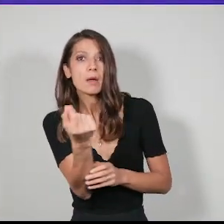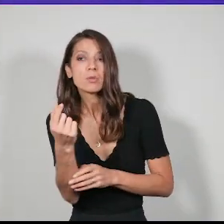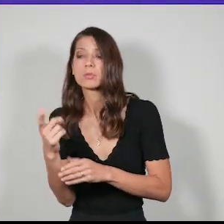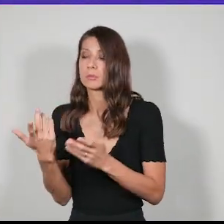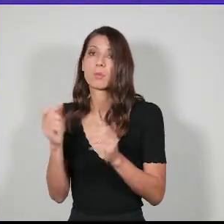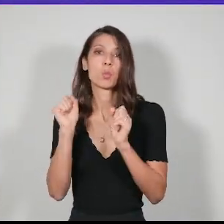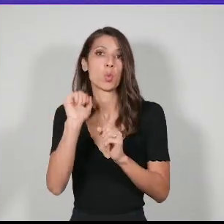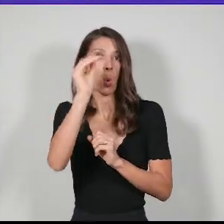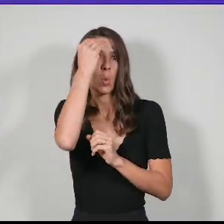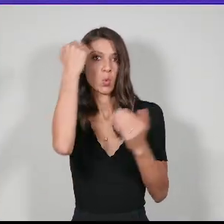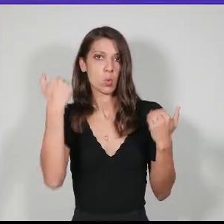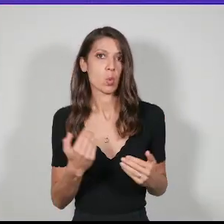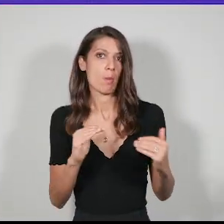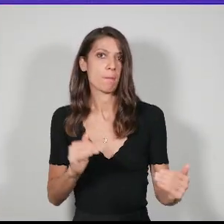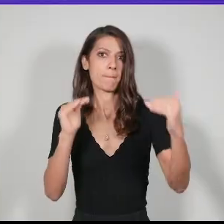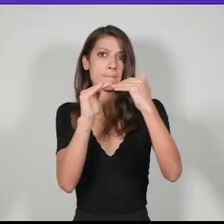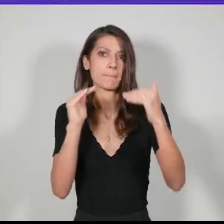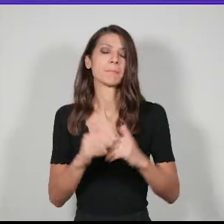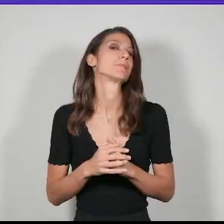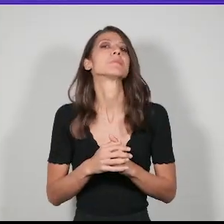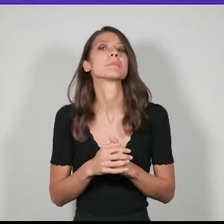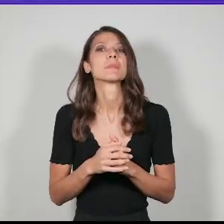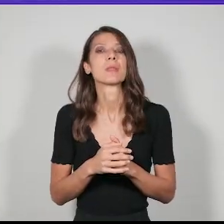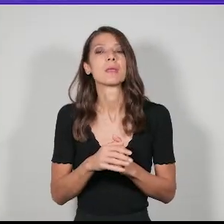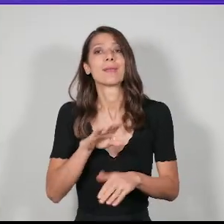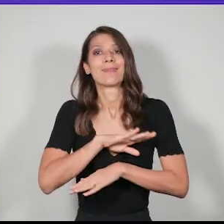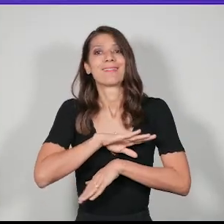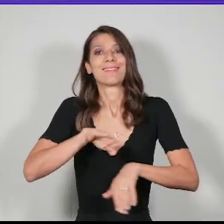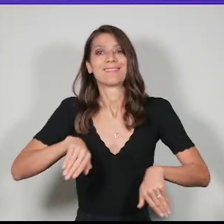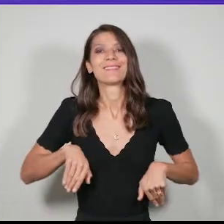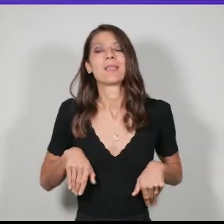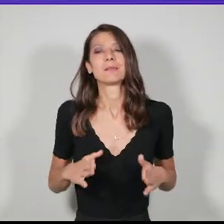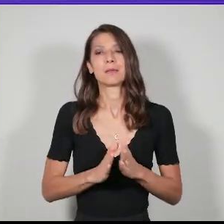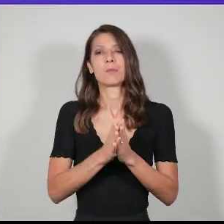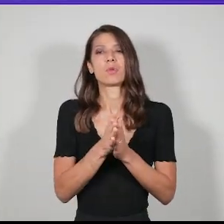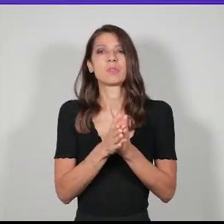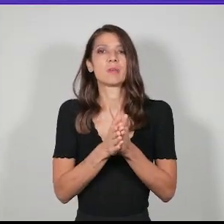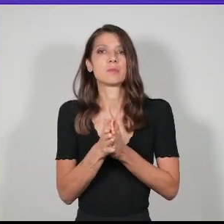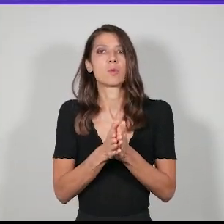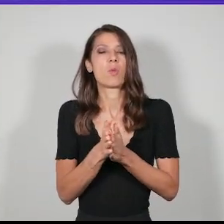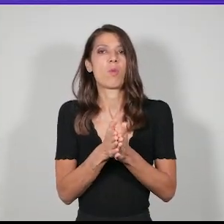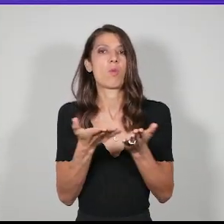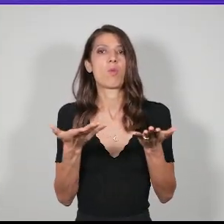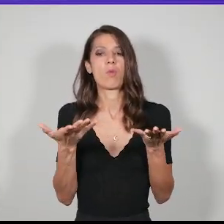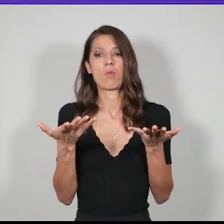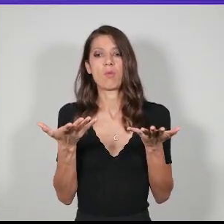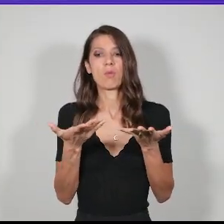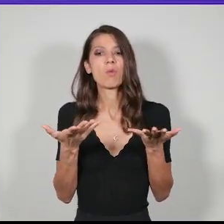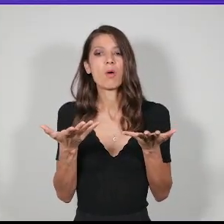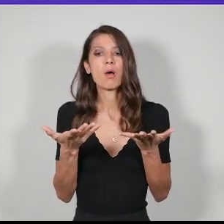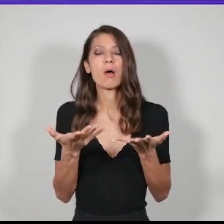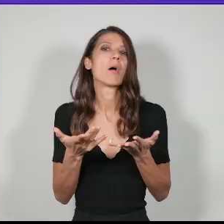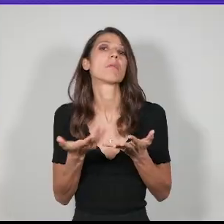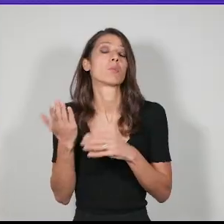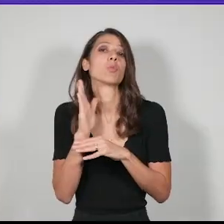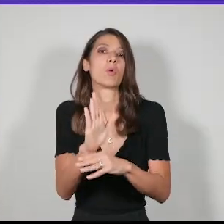les territoires. Et je dirais que la dernière motivation, ou en tout cas qui se dévoile aussi en cours de route et qui